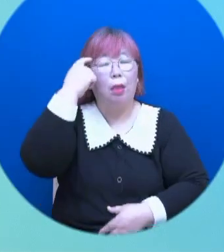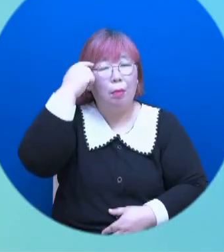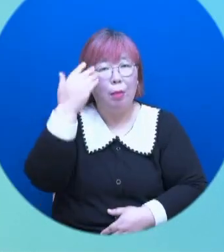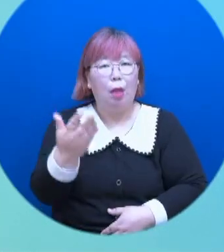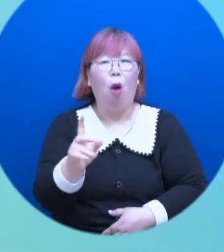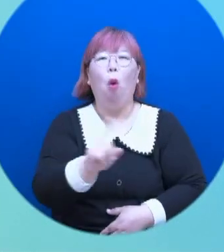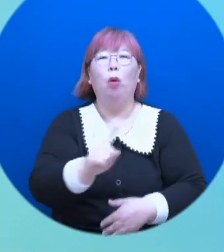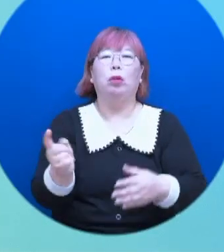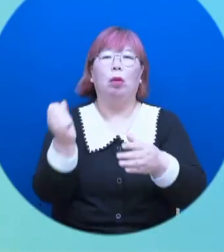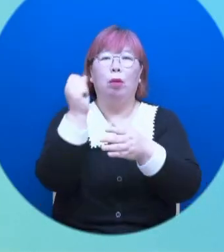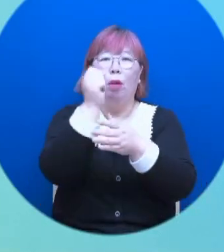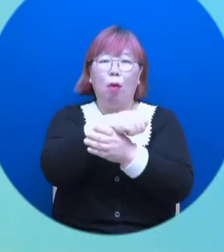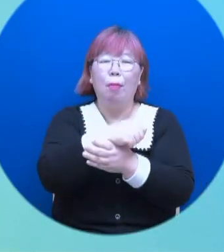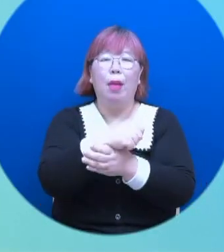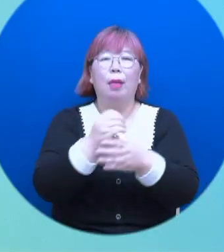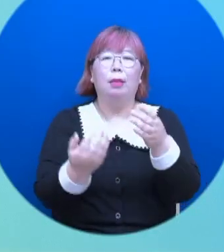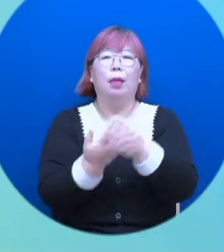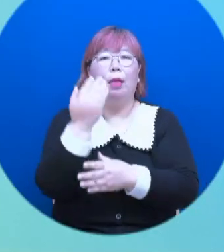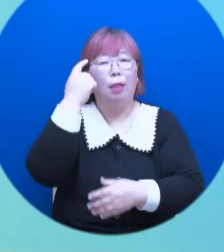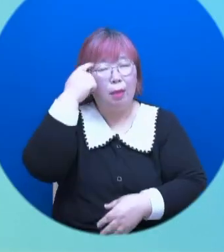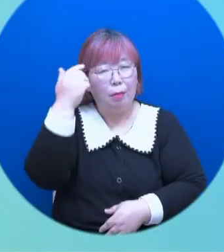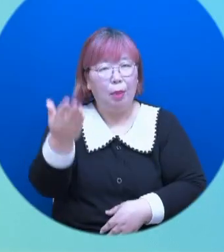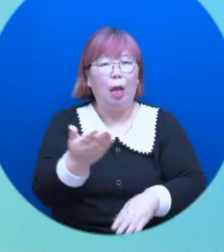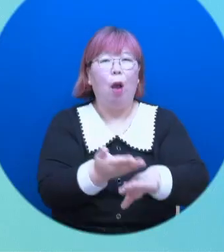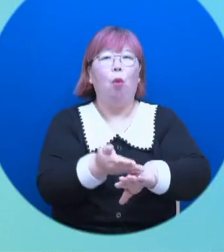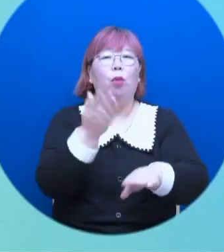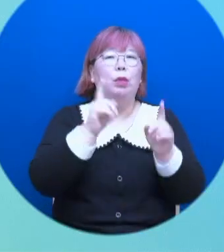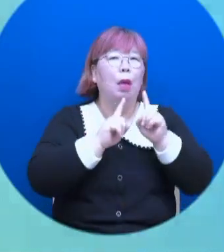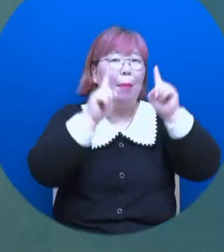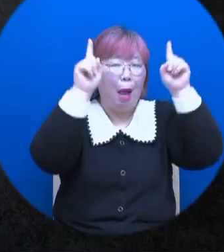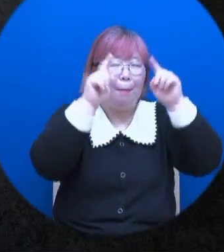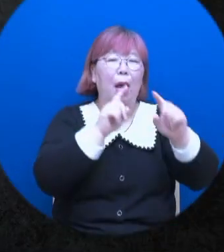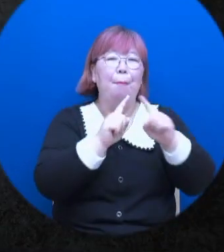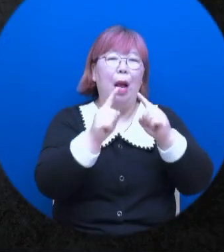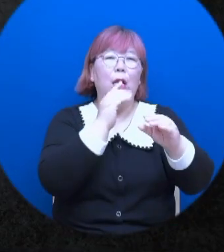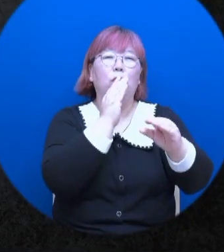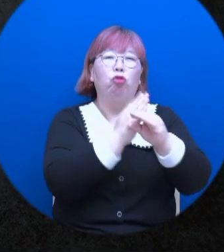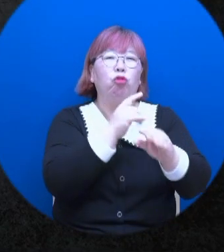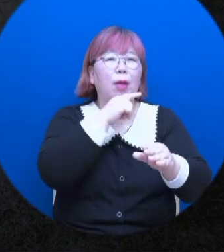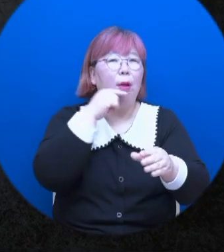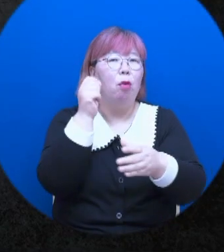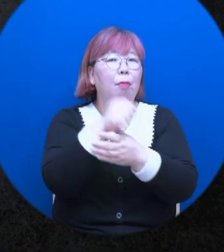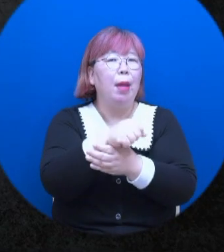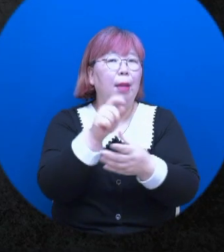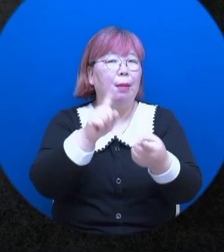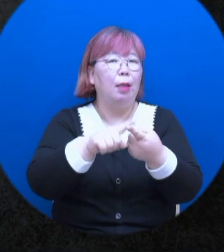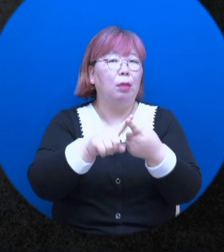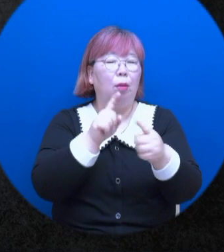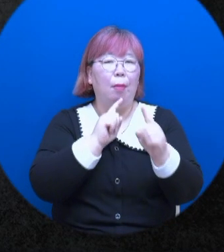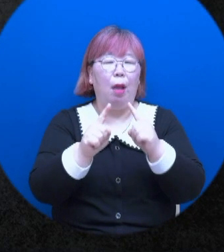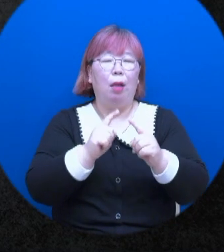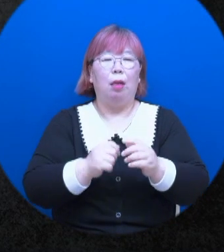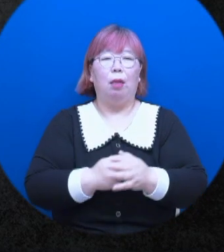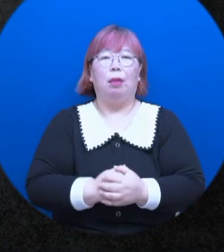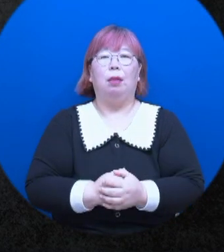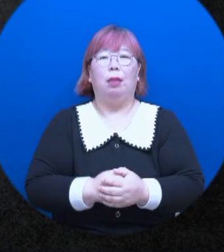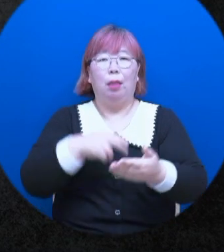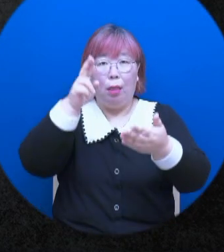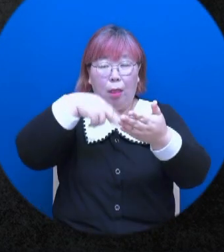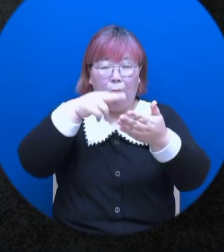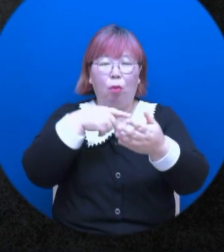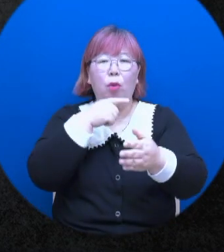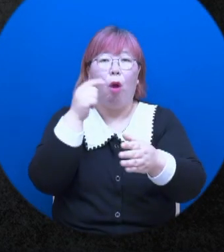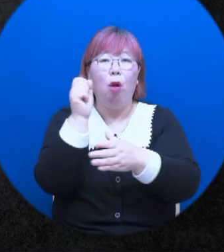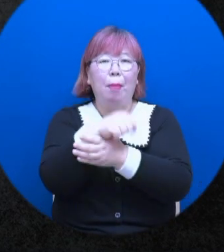열매들이 나타날까요? 고참 악마가 하는 말 속에서 그 열매가 나옵니다. 자, 한번 읽어보며 그